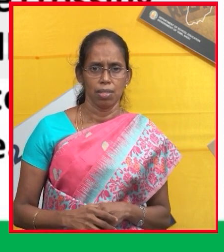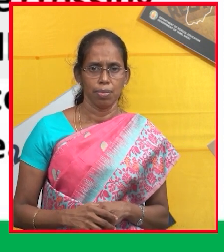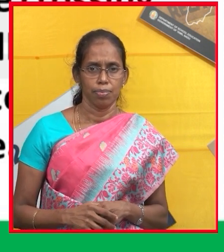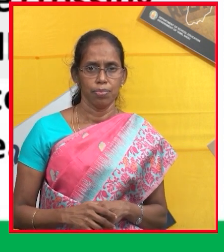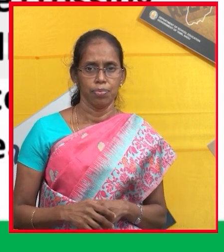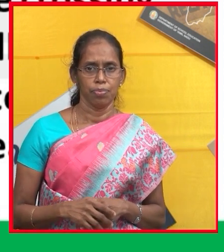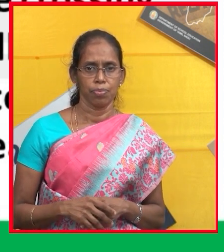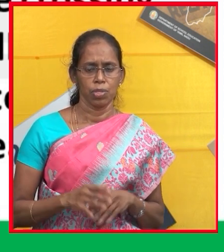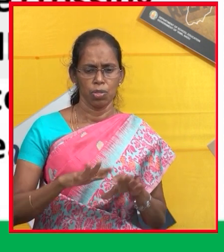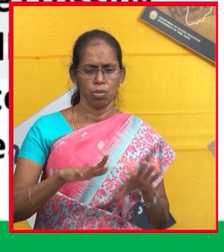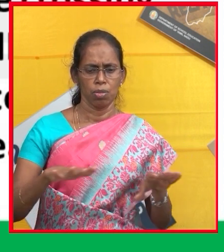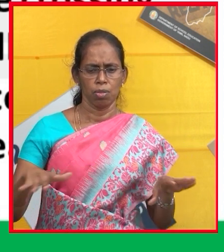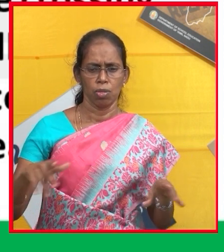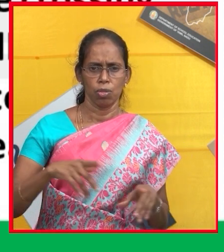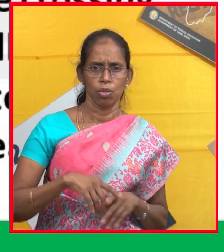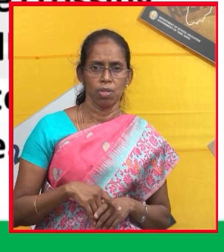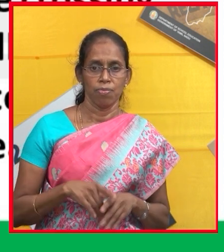months, the two from sea.